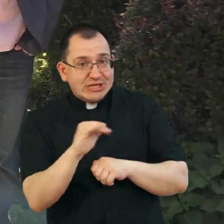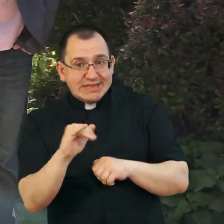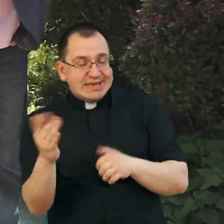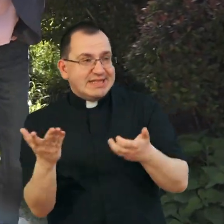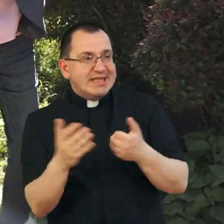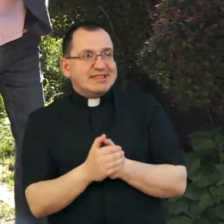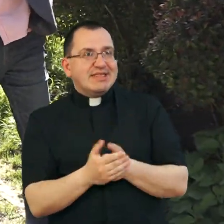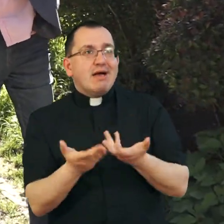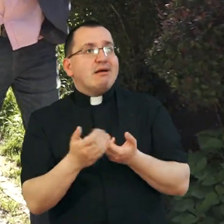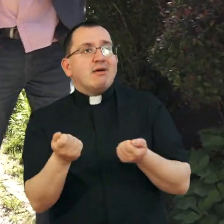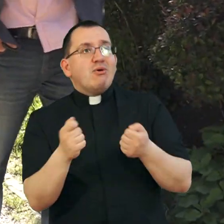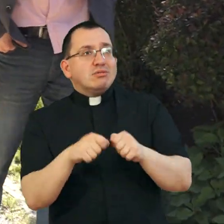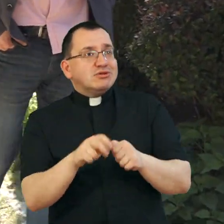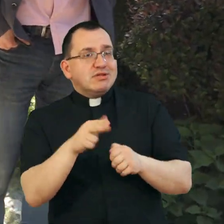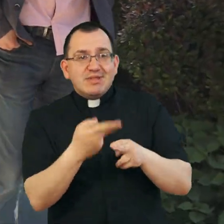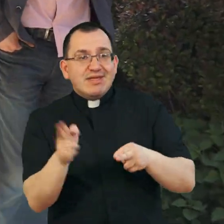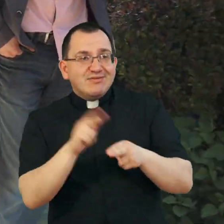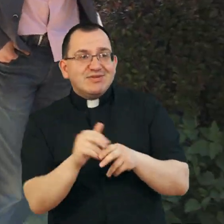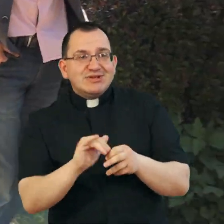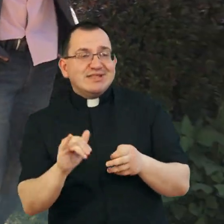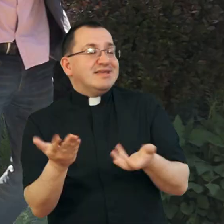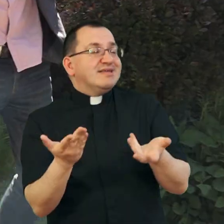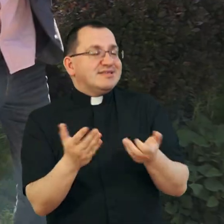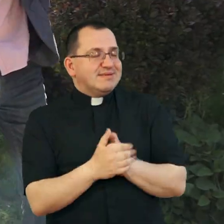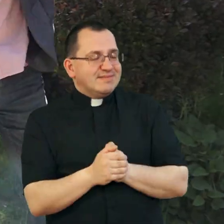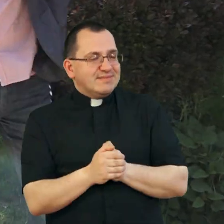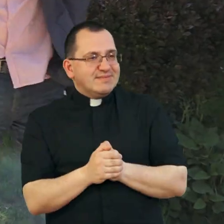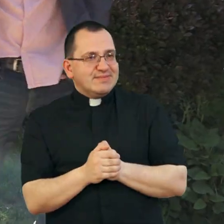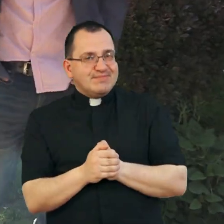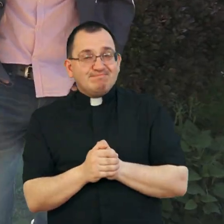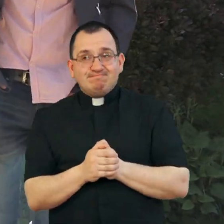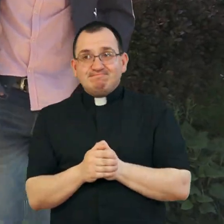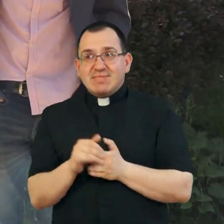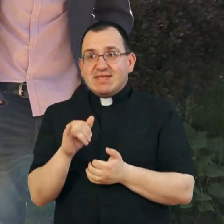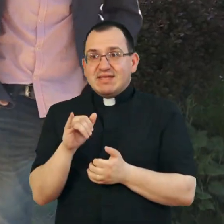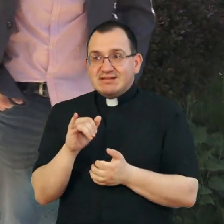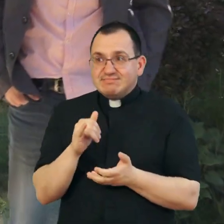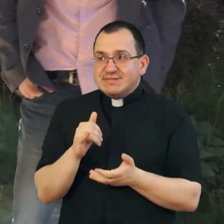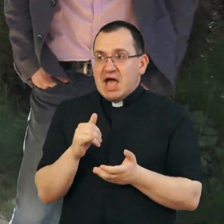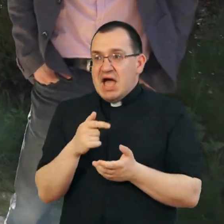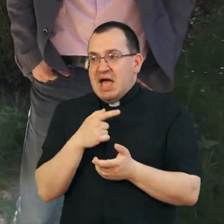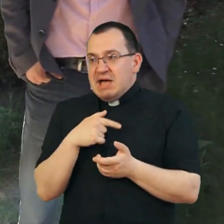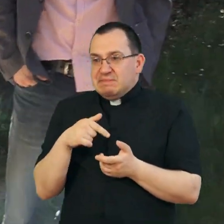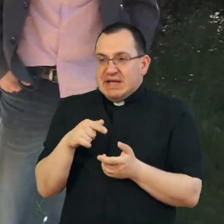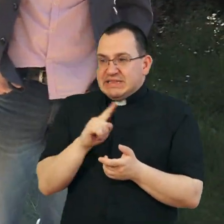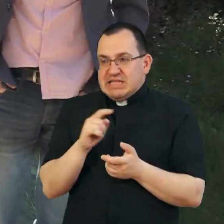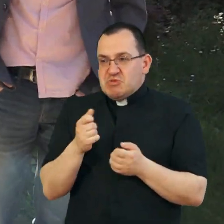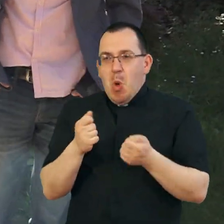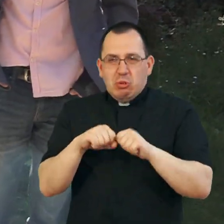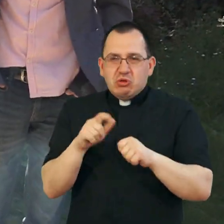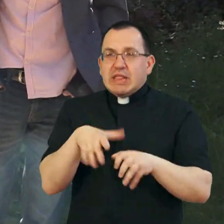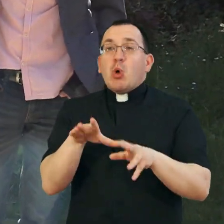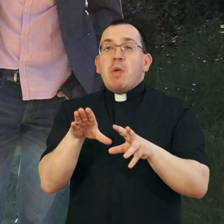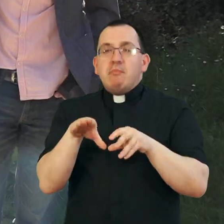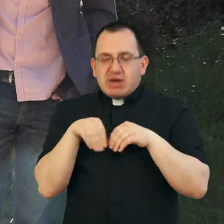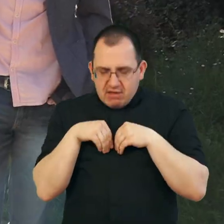odlučili imati mnogobrojnu obitelj? Možemo to reći mnogobrojno. Pa da, ne znam koliko je to bila odluka, više je bilo pristajanje.